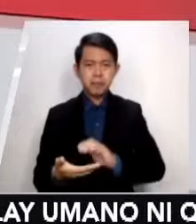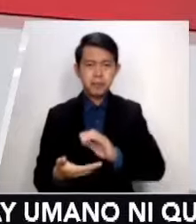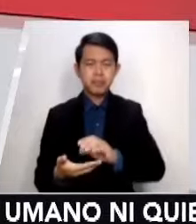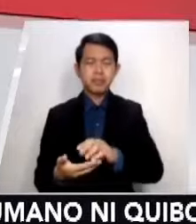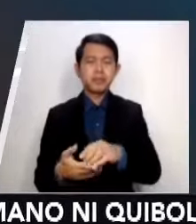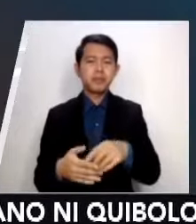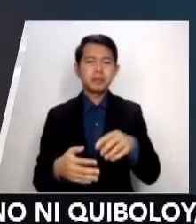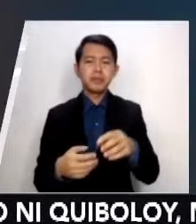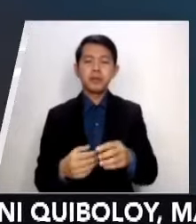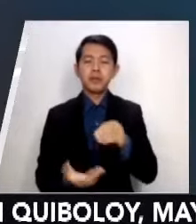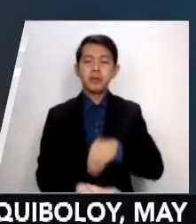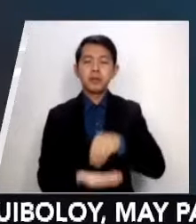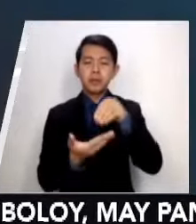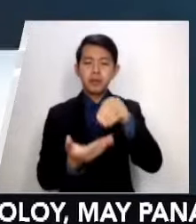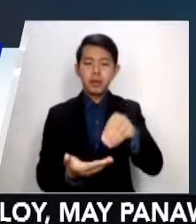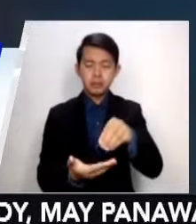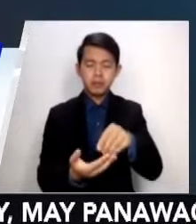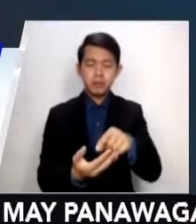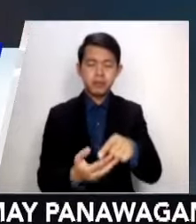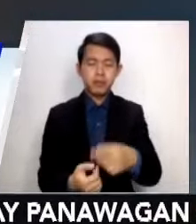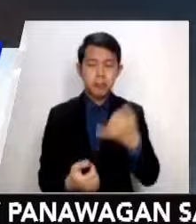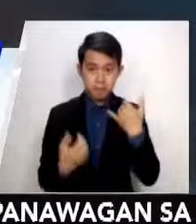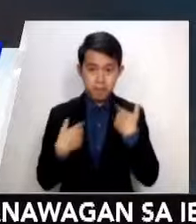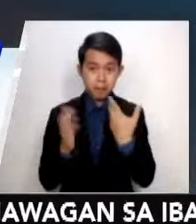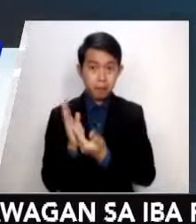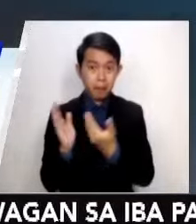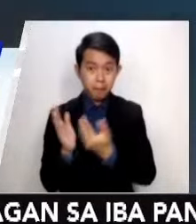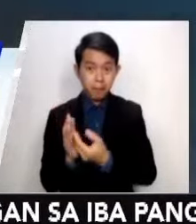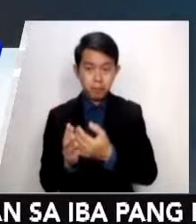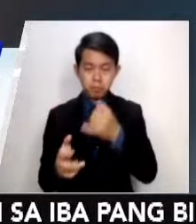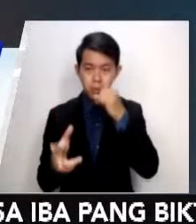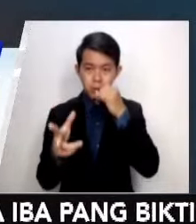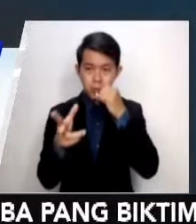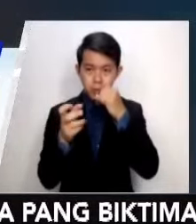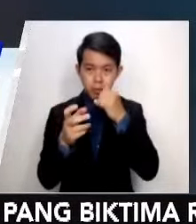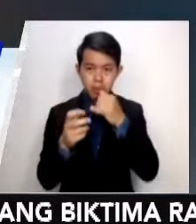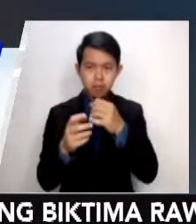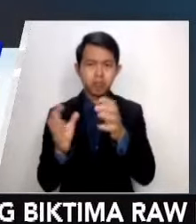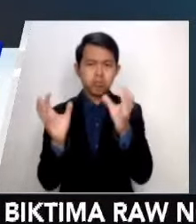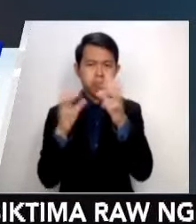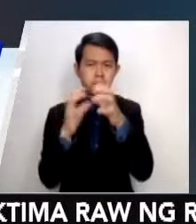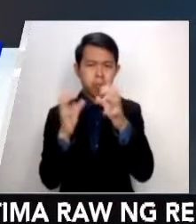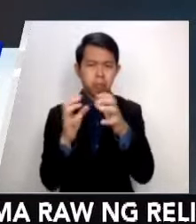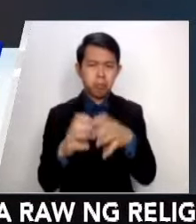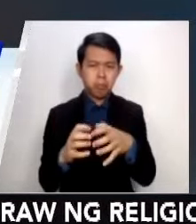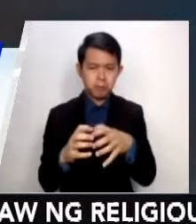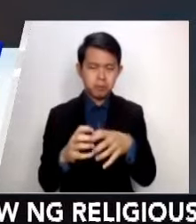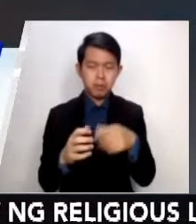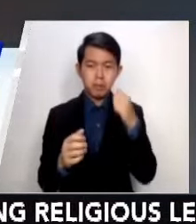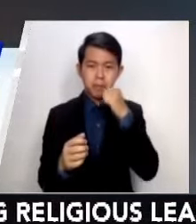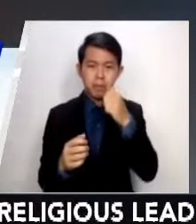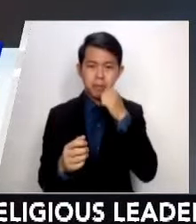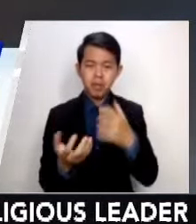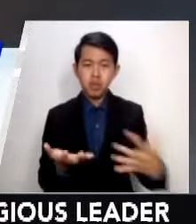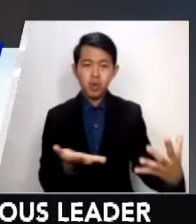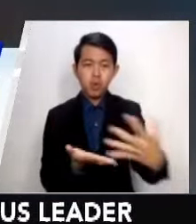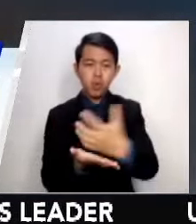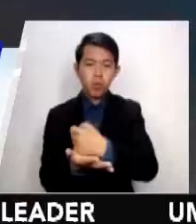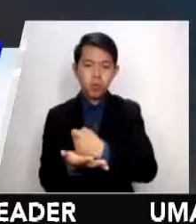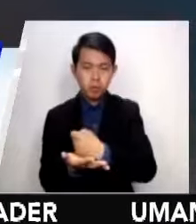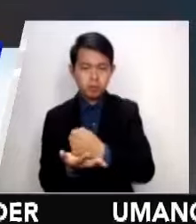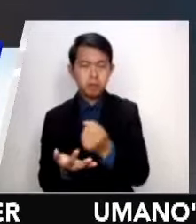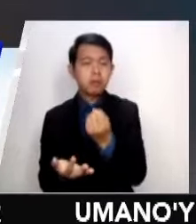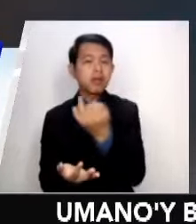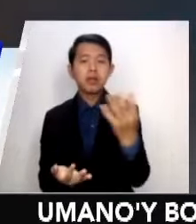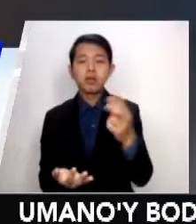City. Nahulikam ang pakikipagtalo ng residente sa babaeng nangongolekta ng 2,000 piso